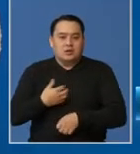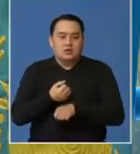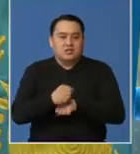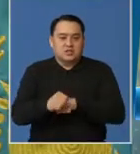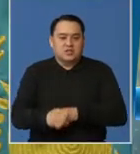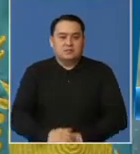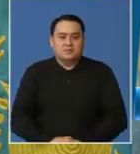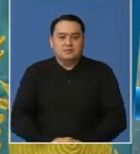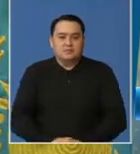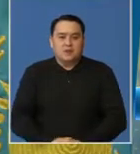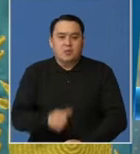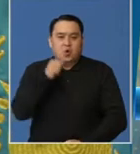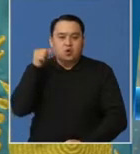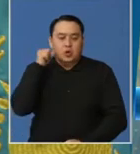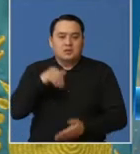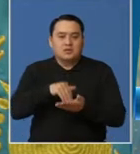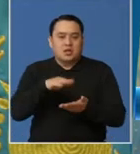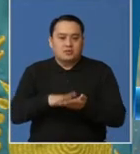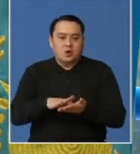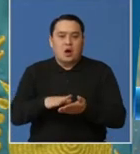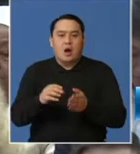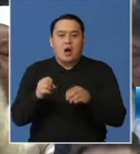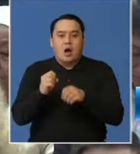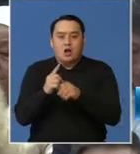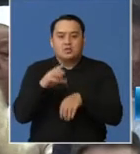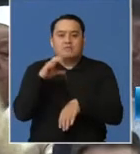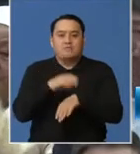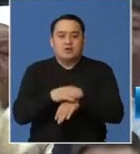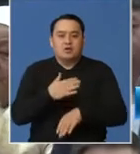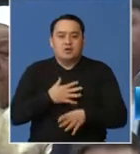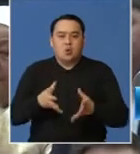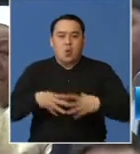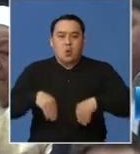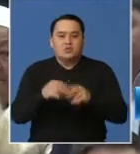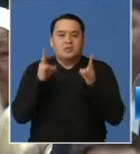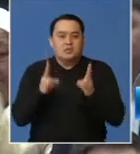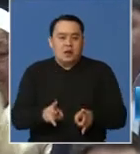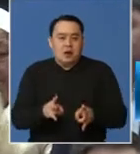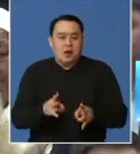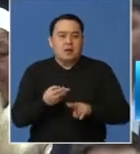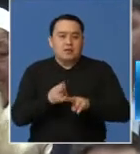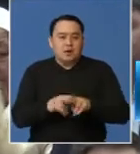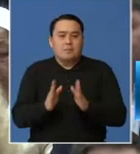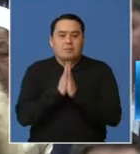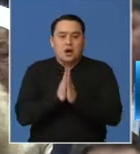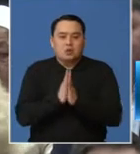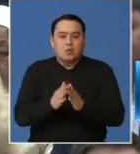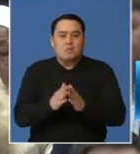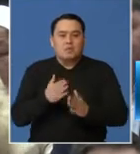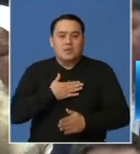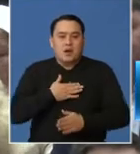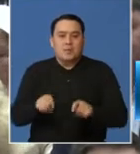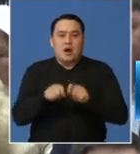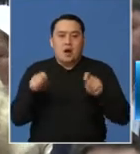изнасилования. Только в прошлом году было зарегистрировано 11 фактов. Это наша общая беда. Поэтому я вас прошу, помогите